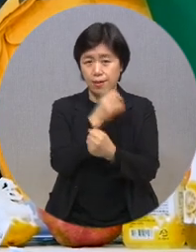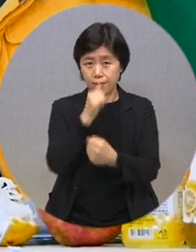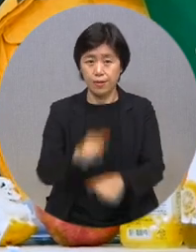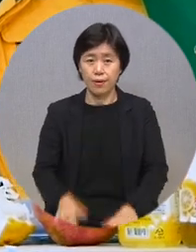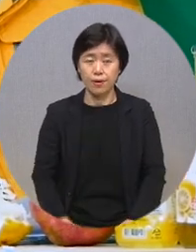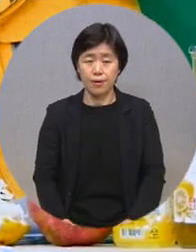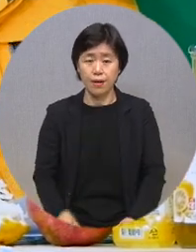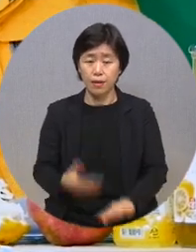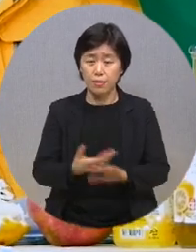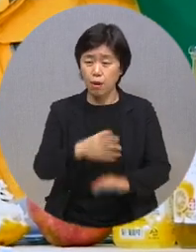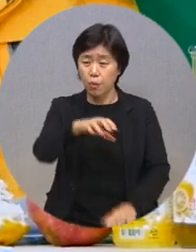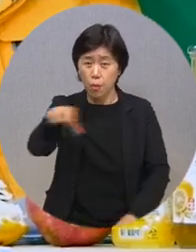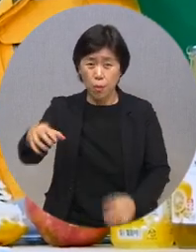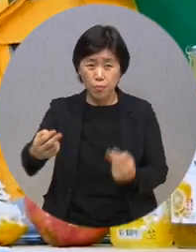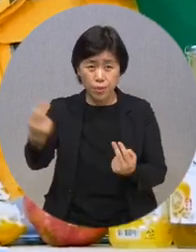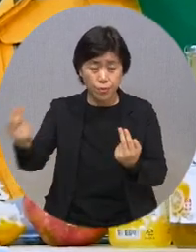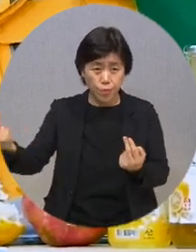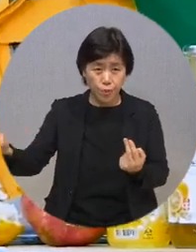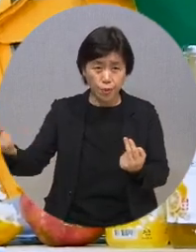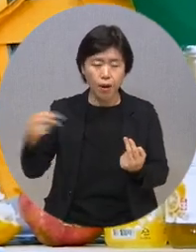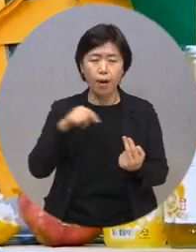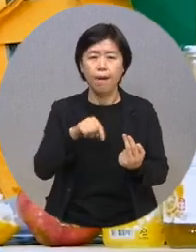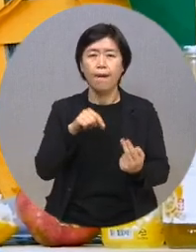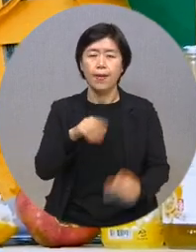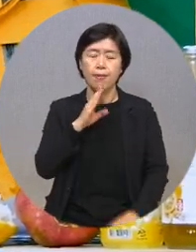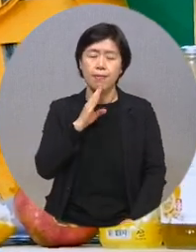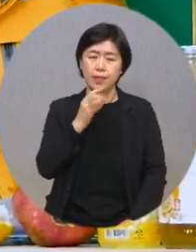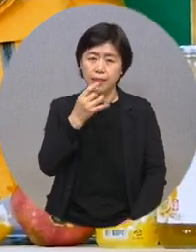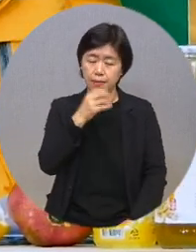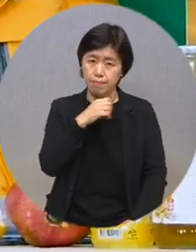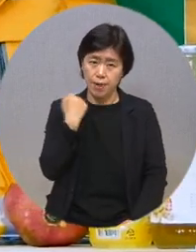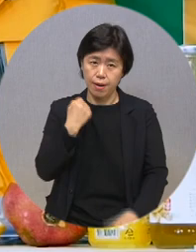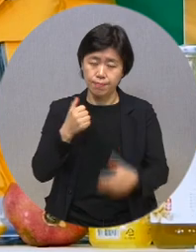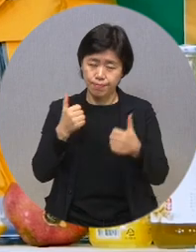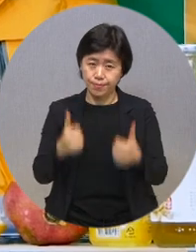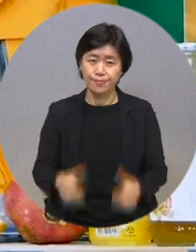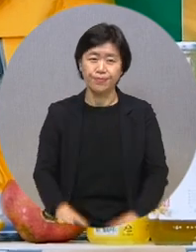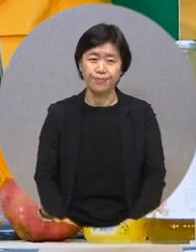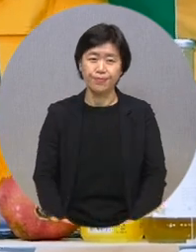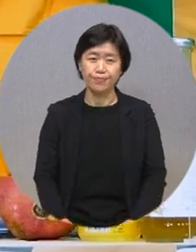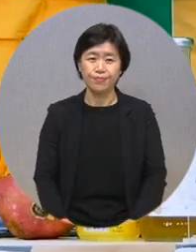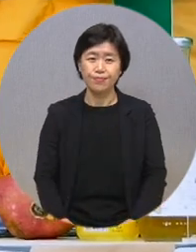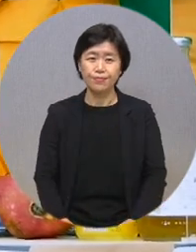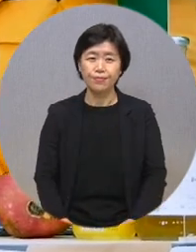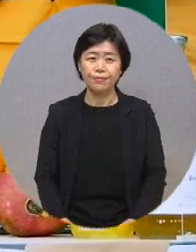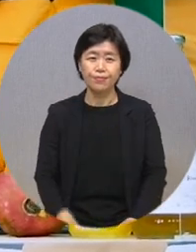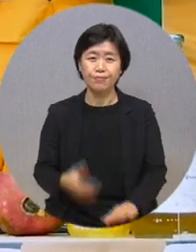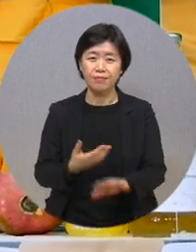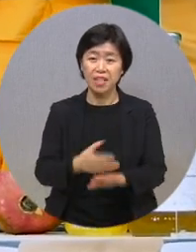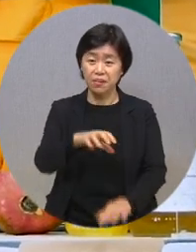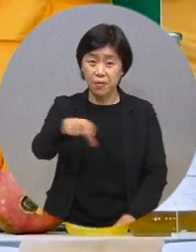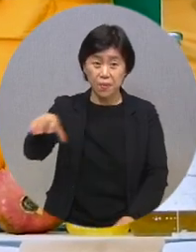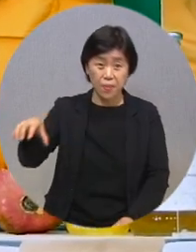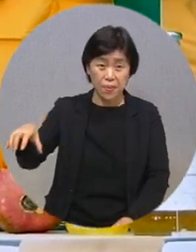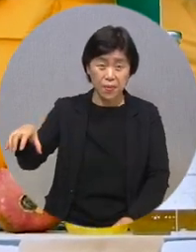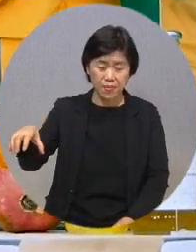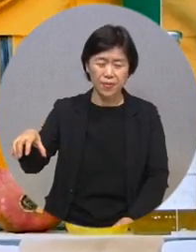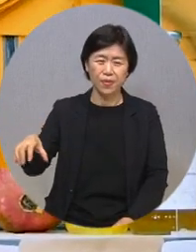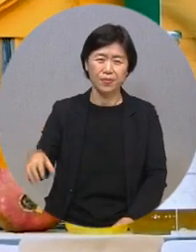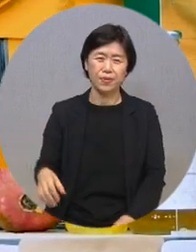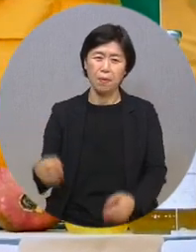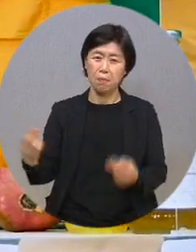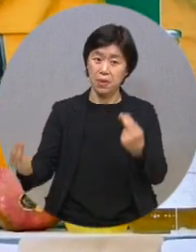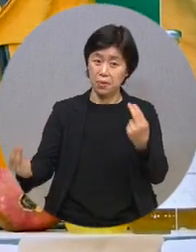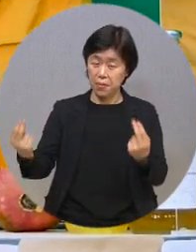네. 어느 지역의 쌀보다 미질이 좋습니다. 아우. 그 어느 지역 쌀 소개할 때보다도 자신감 있게